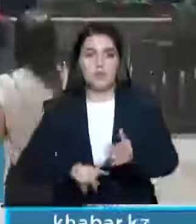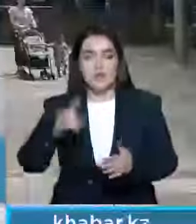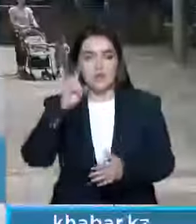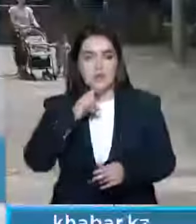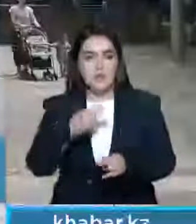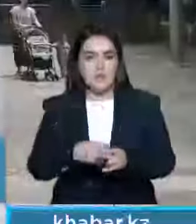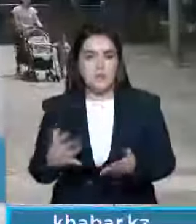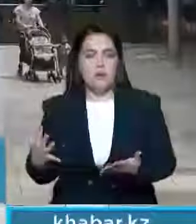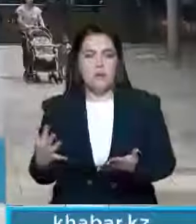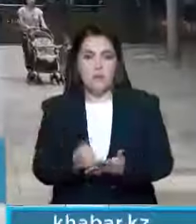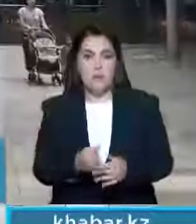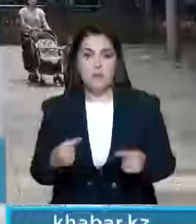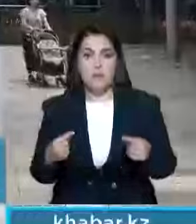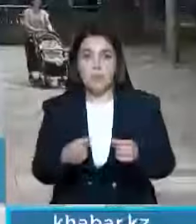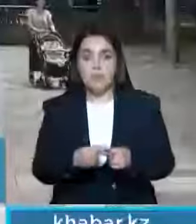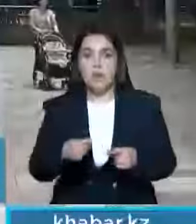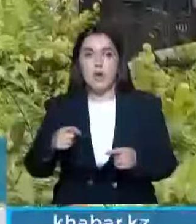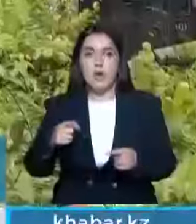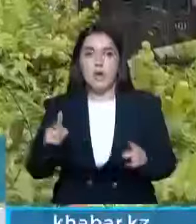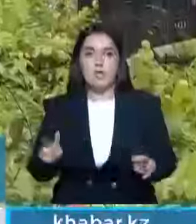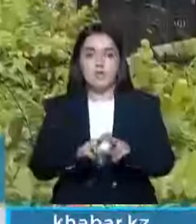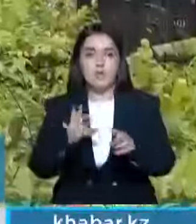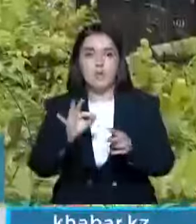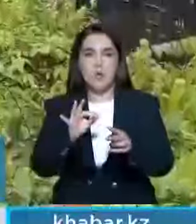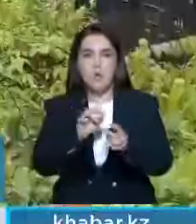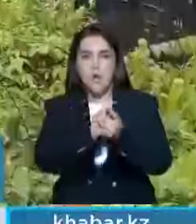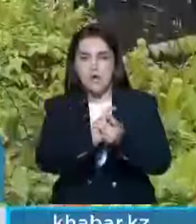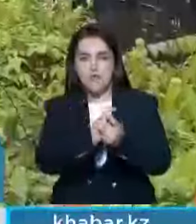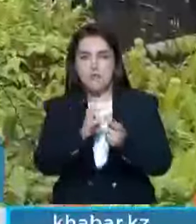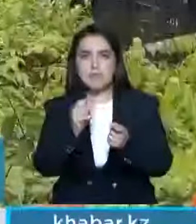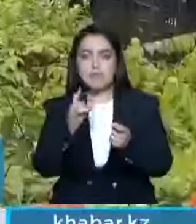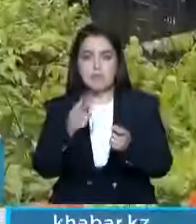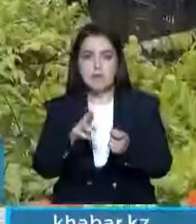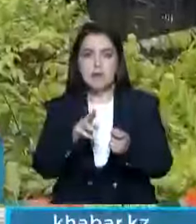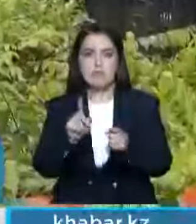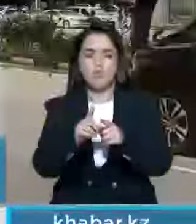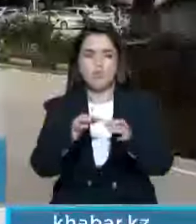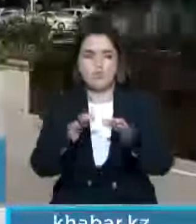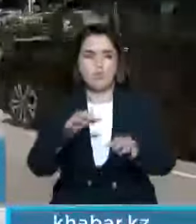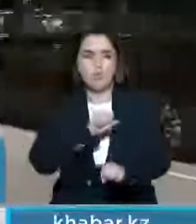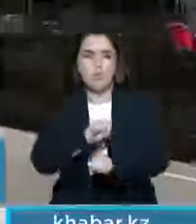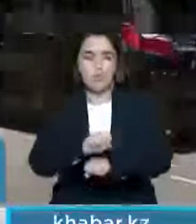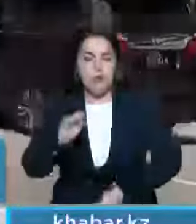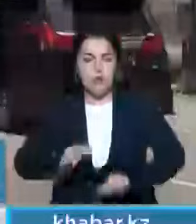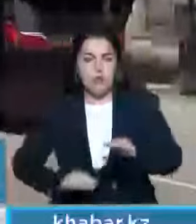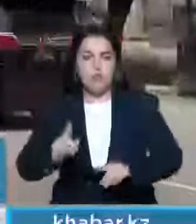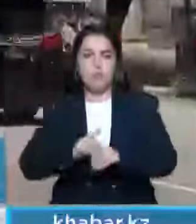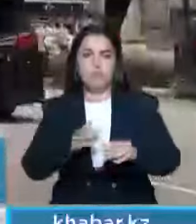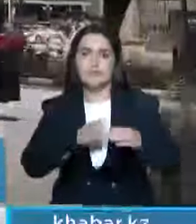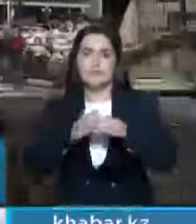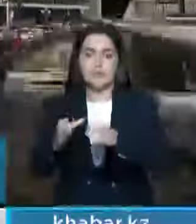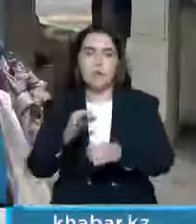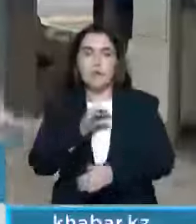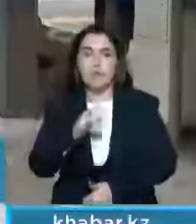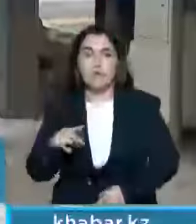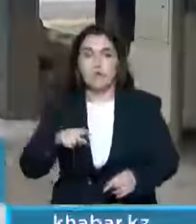получается. Подтверждение – станинский процесс по конфликту в Сирии, борьба с ядерным оружием, отправка первого миротворческого контингента по миссии ООН.